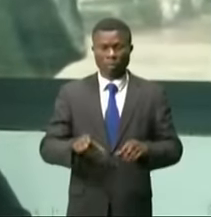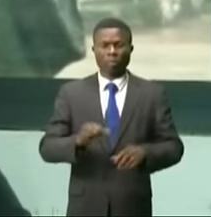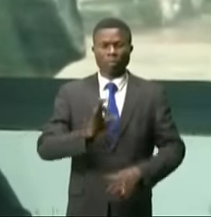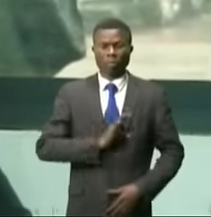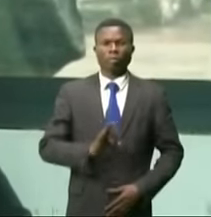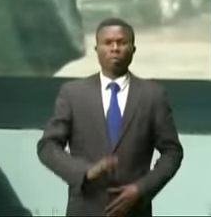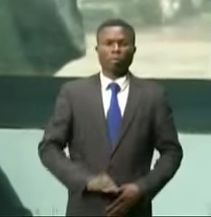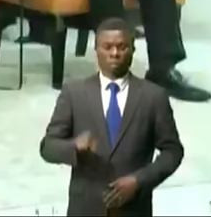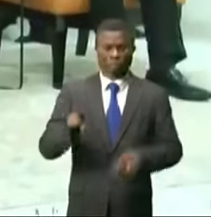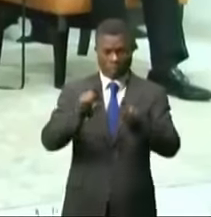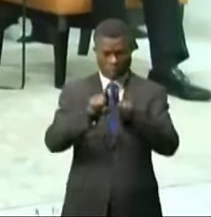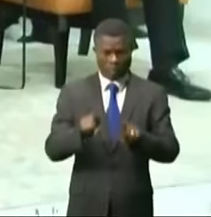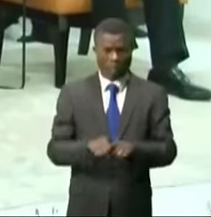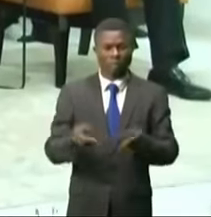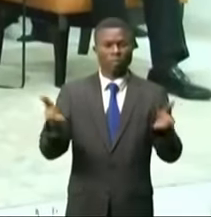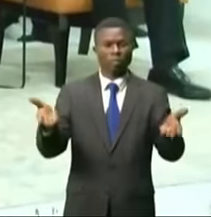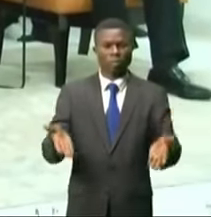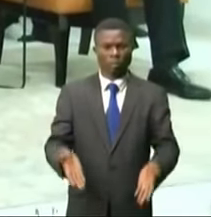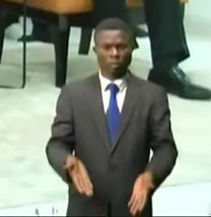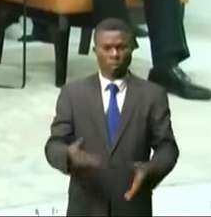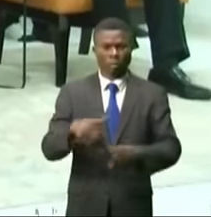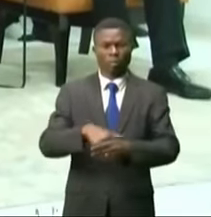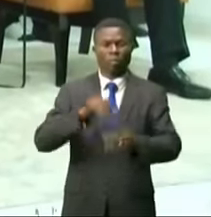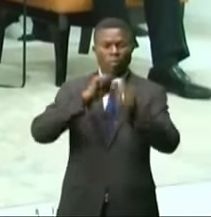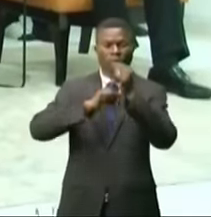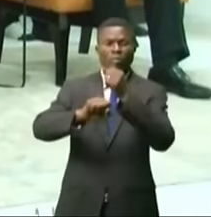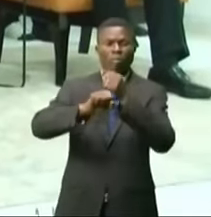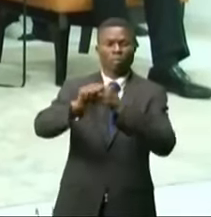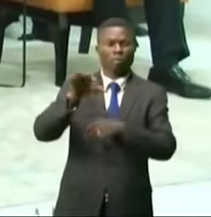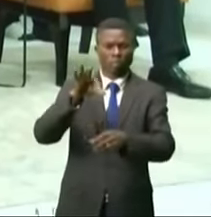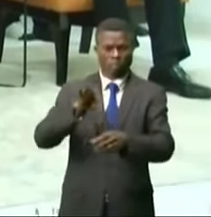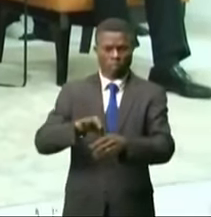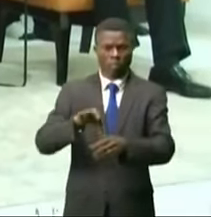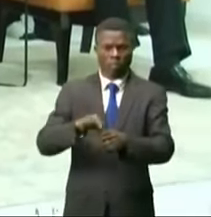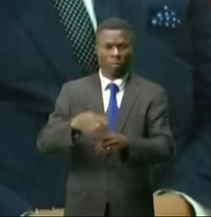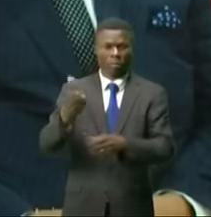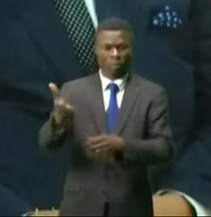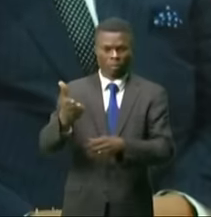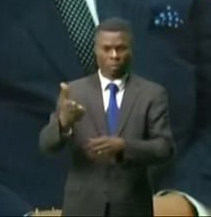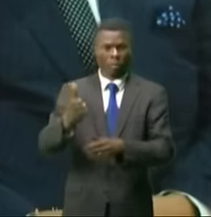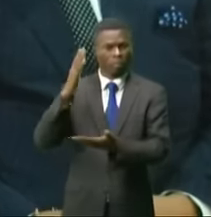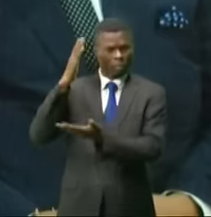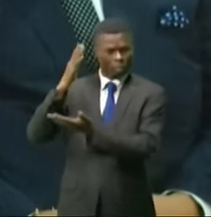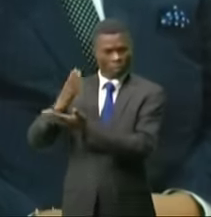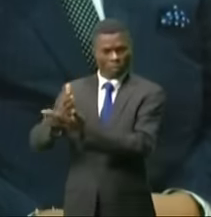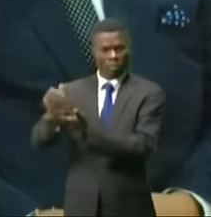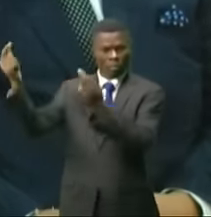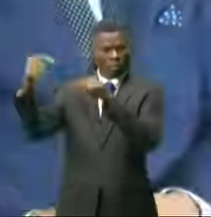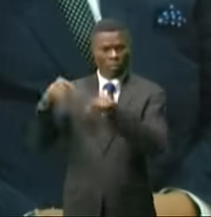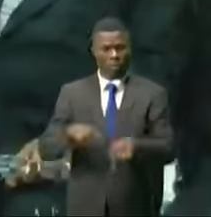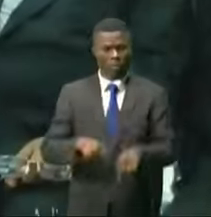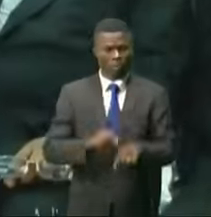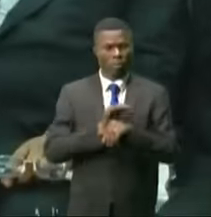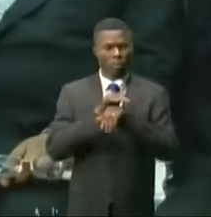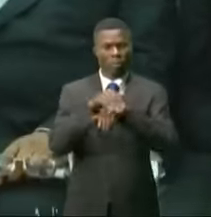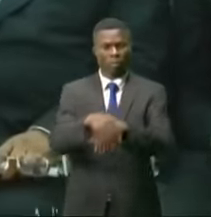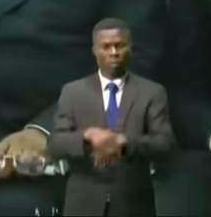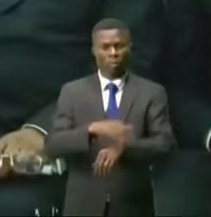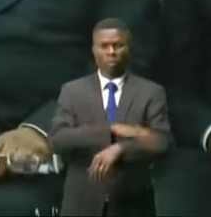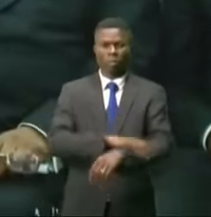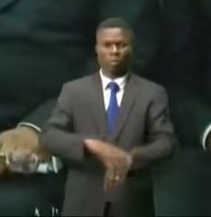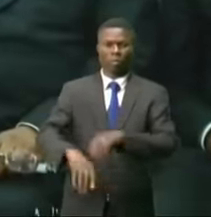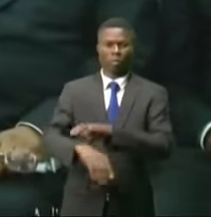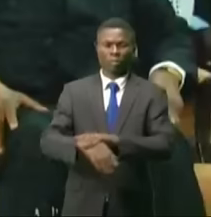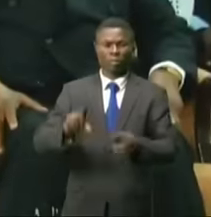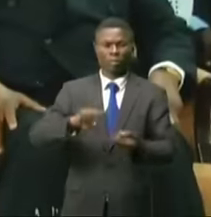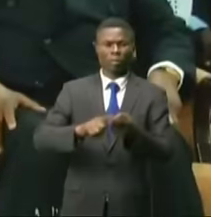Antoine Tshisekedi Tshilombo, en pleine campagne électorale qu'il a jugé d'interrompre pour venir compatir avec